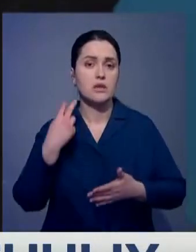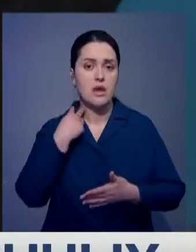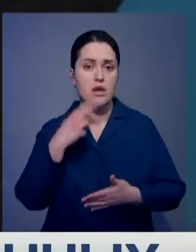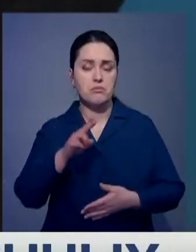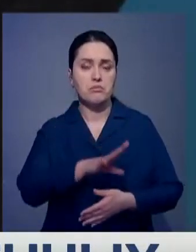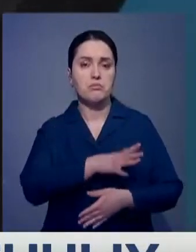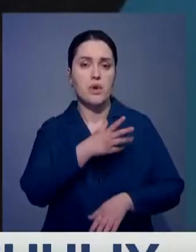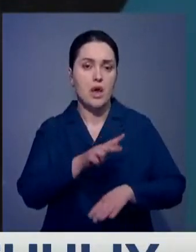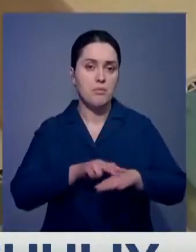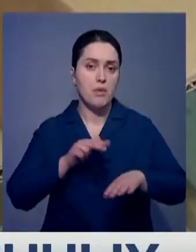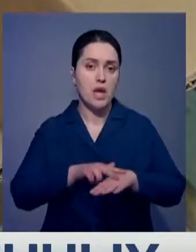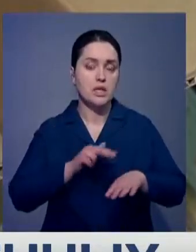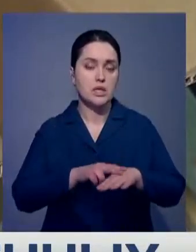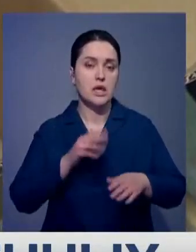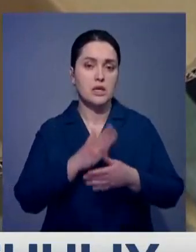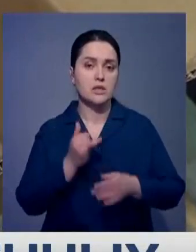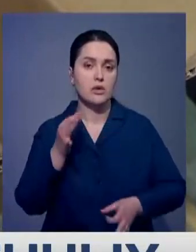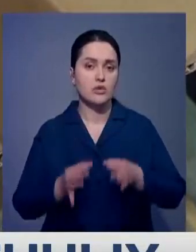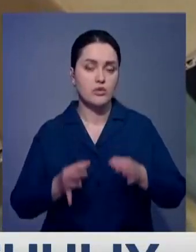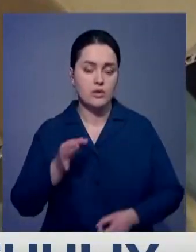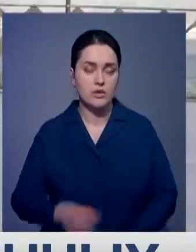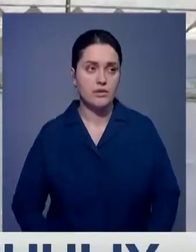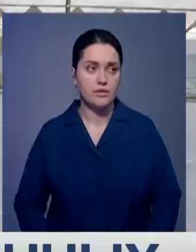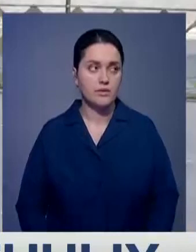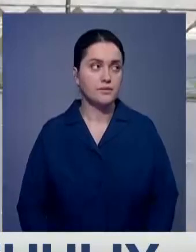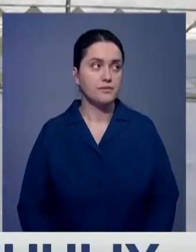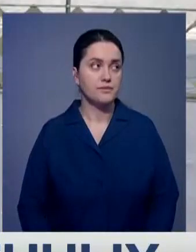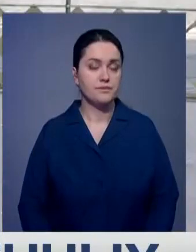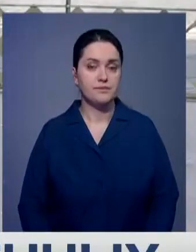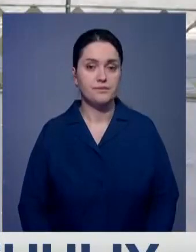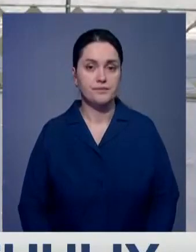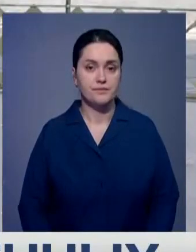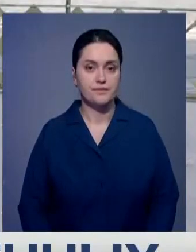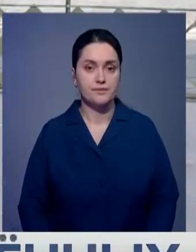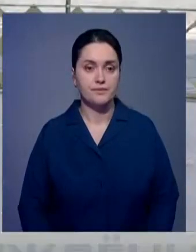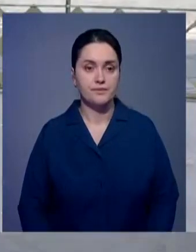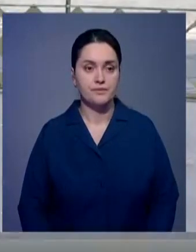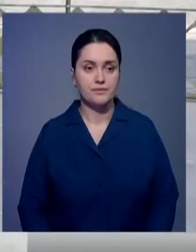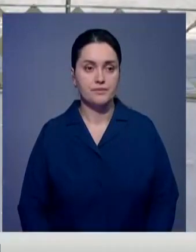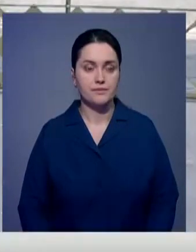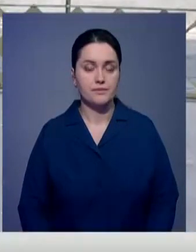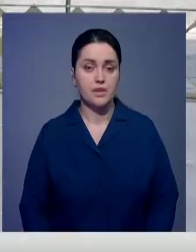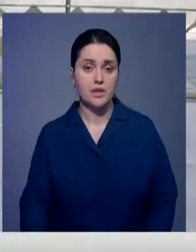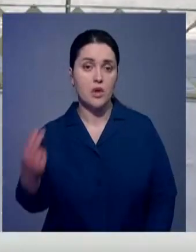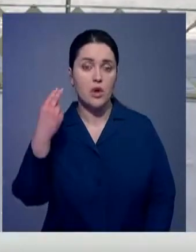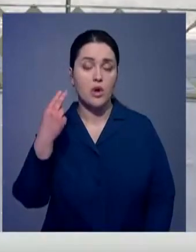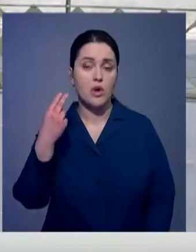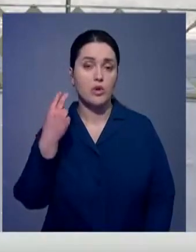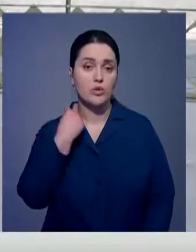сотрудники правоохранительных органов и судебных систем. На сегодняшний день в колонии